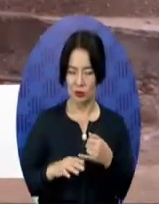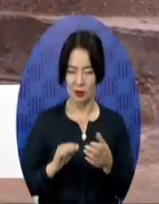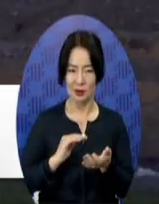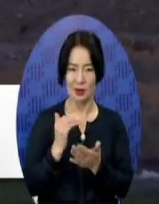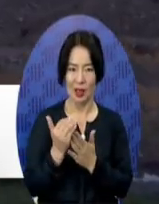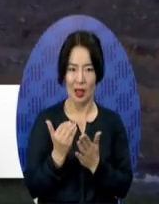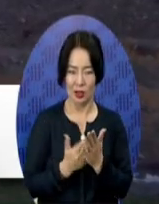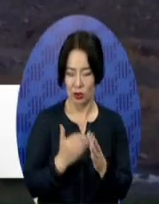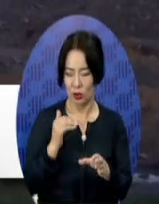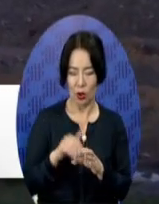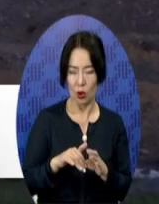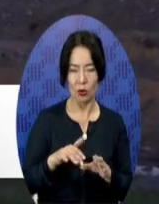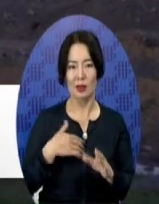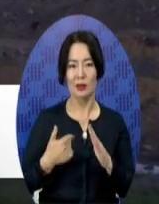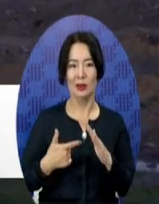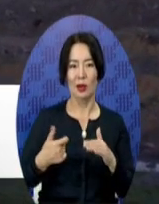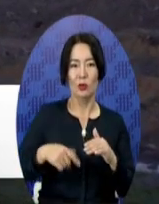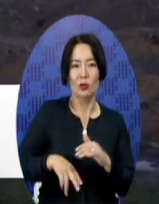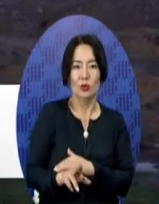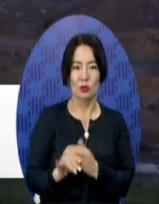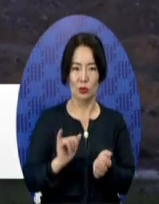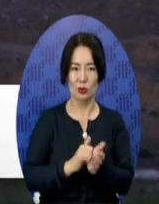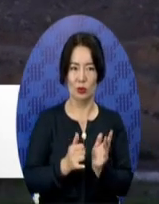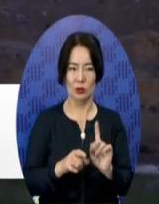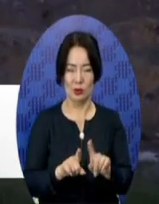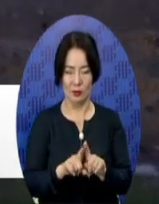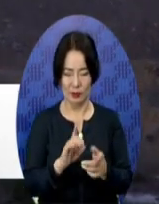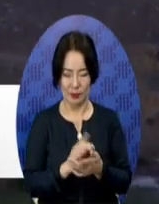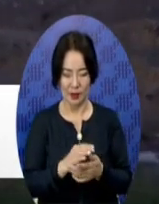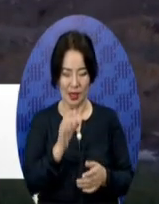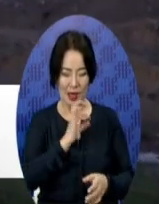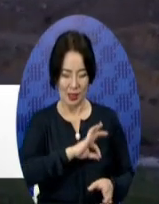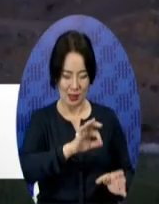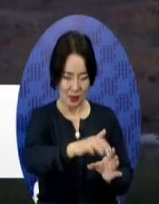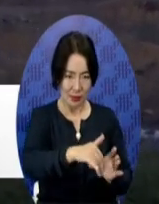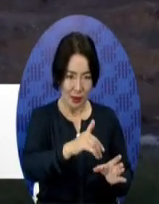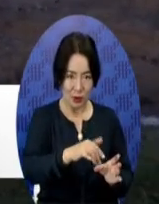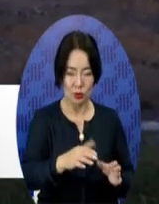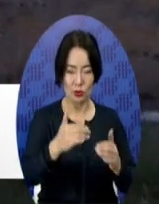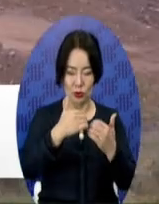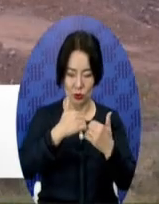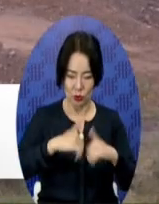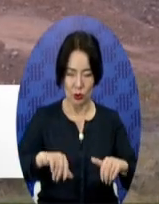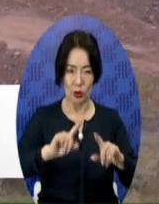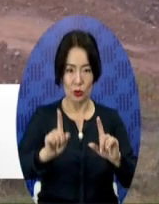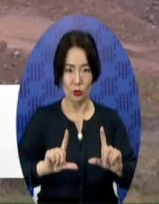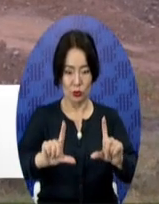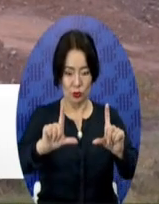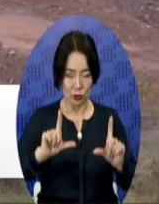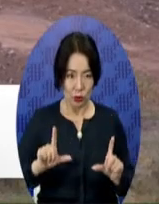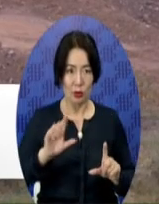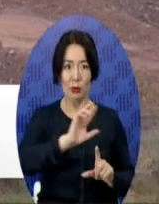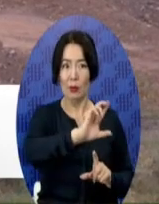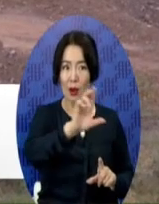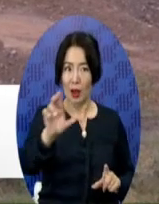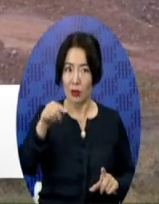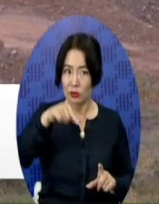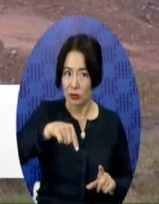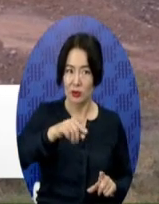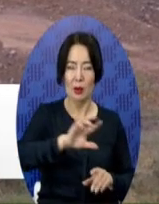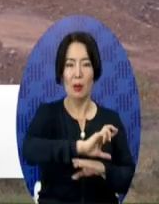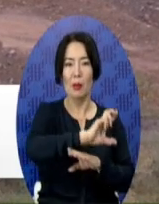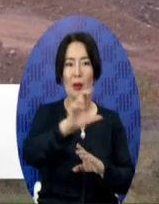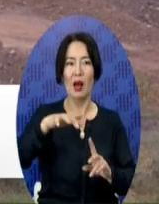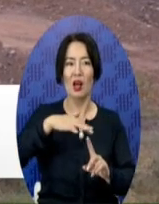тусгалгүйгээр татвараас зайлсхийдэг байна. Тиймээс ашиглалт малтмалын тухай хуулинд заасан тусгай зөвшөөрөл эзэмшигч компани байгаль орчныг нөхөн сэргээх